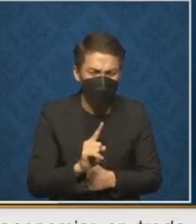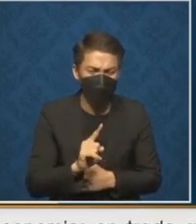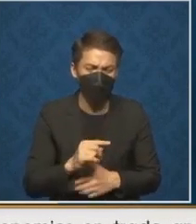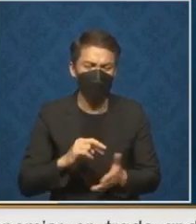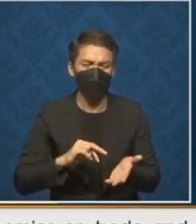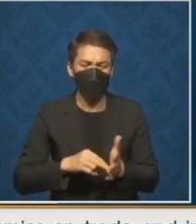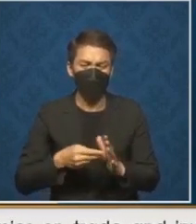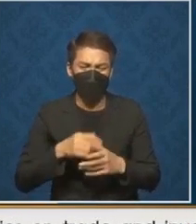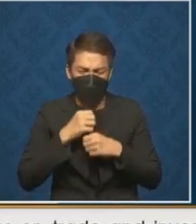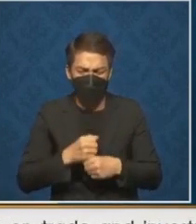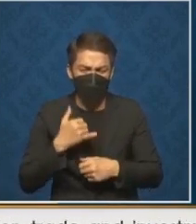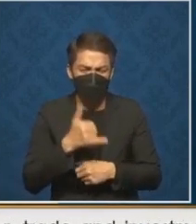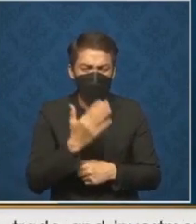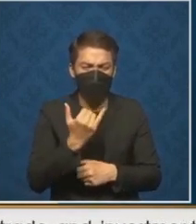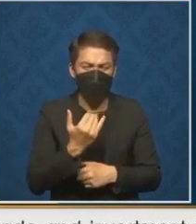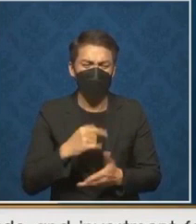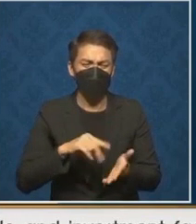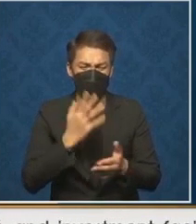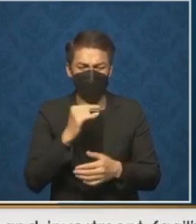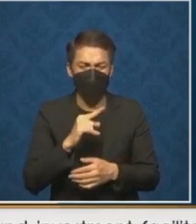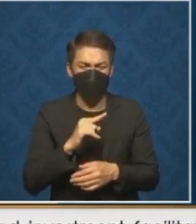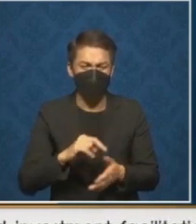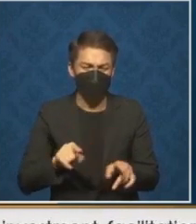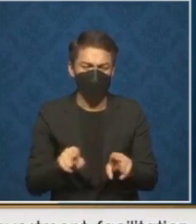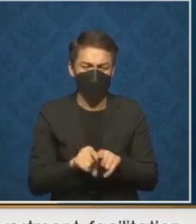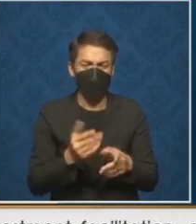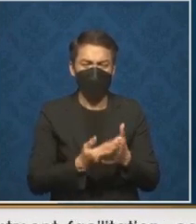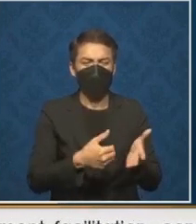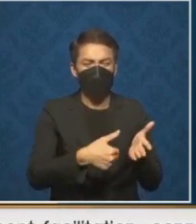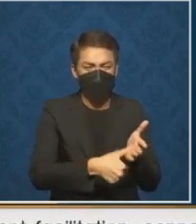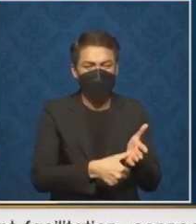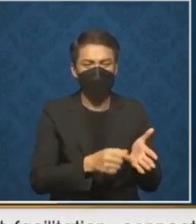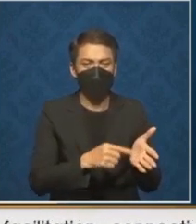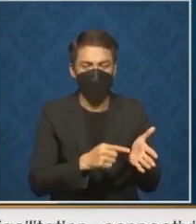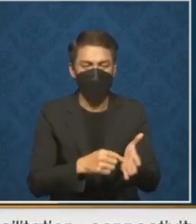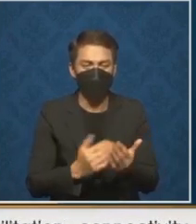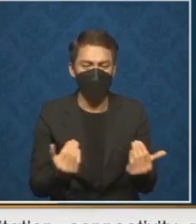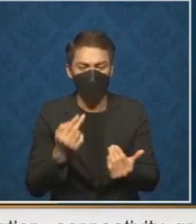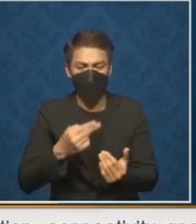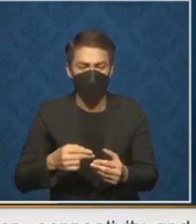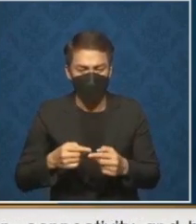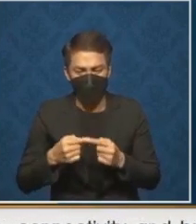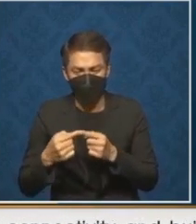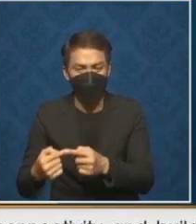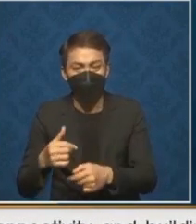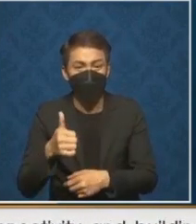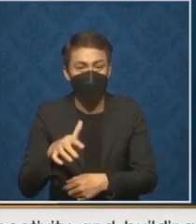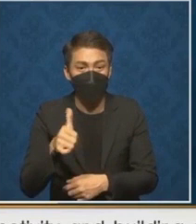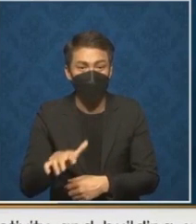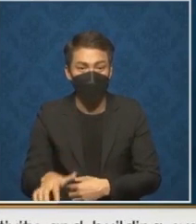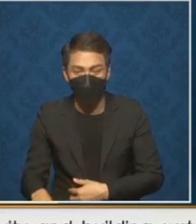ลกหังจะอยู่ไม่ได้ เพระเปนนี่ท.กระส.ท.กระส. ไปดูงบกันเงิน อ.ออยาดดูนดหนนะ